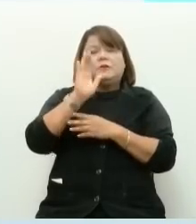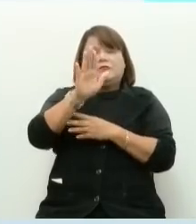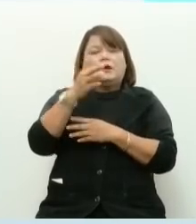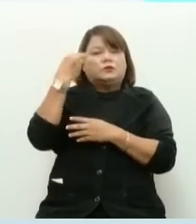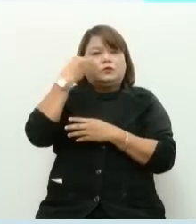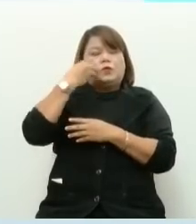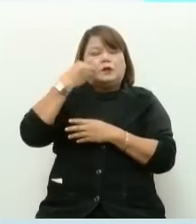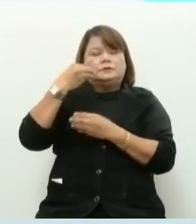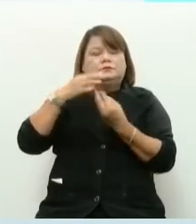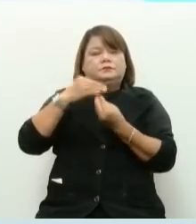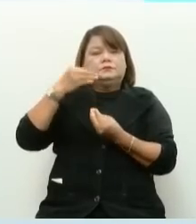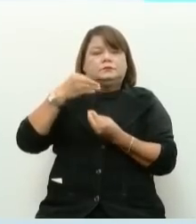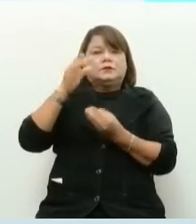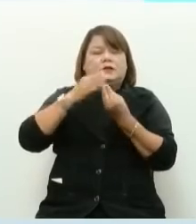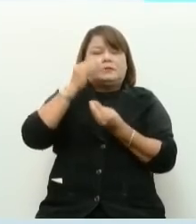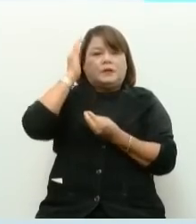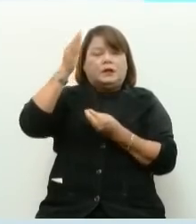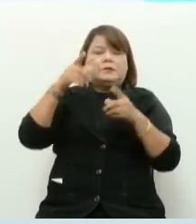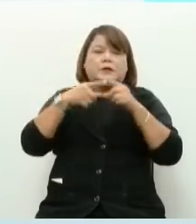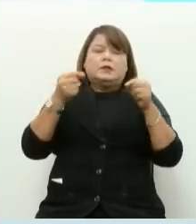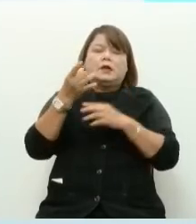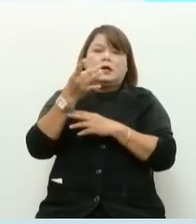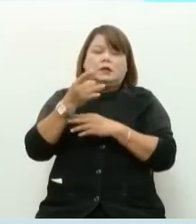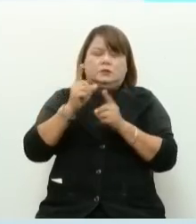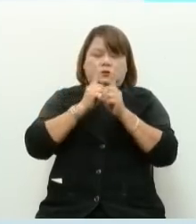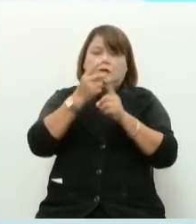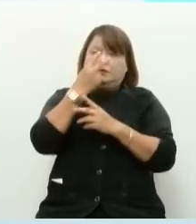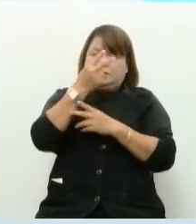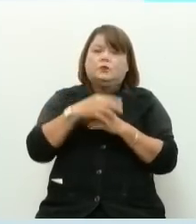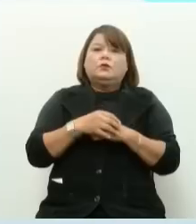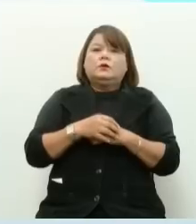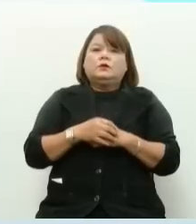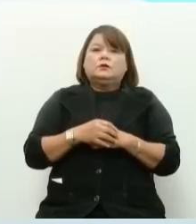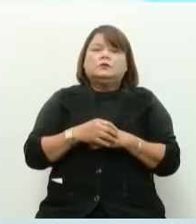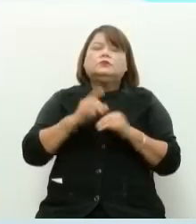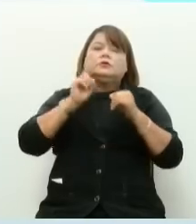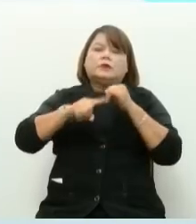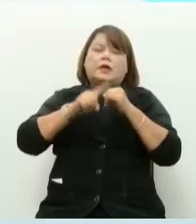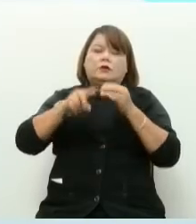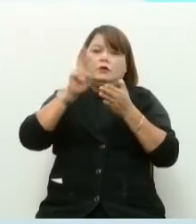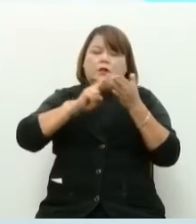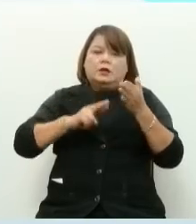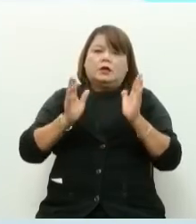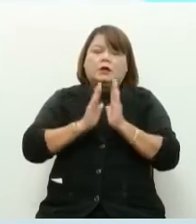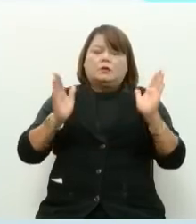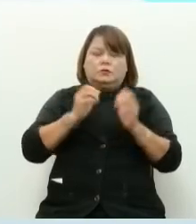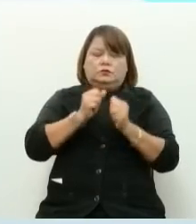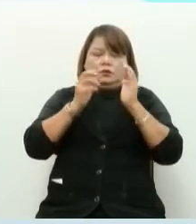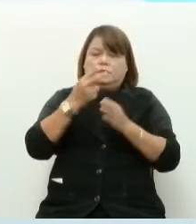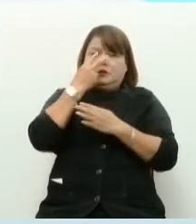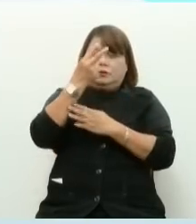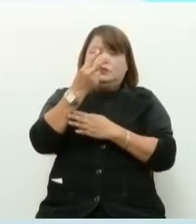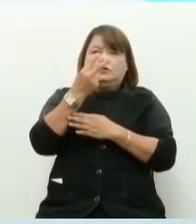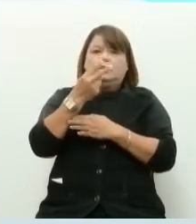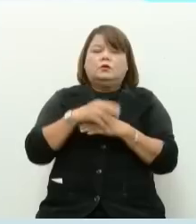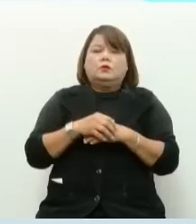ำในทุกๆสัปดาห์นะคะส่วนสัปดาห์หน้าเนี่ยจะเป็นประเด็นในเรื่องอะไรต้องติดตามรับชมกันค่ะมาจนถึงช่วงท้ายของรายการแล้วขอบคุณทุกท่านสำหรับการติดตามรับช